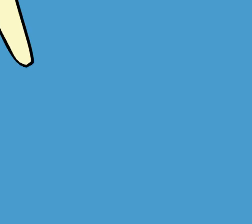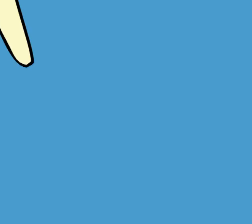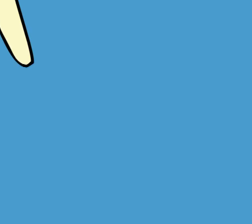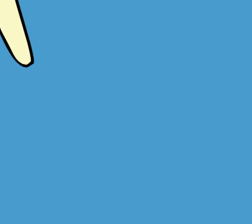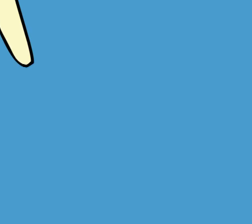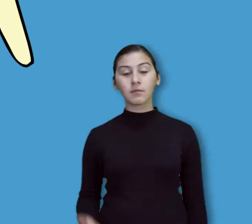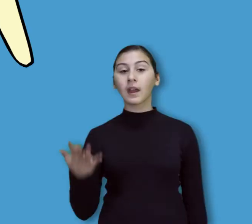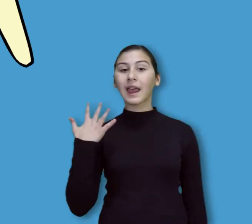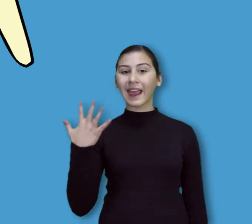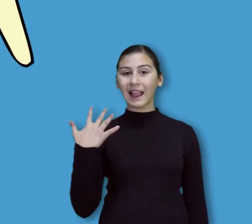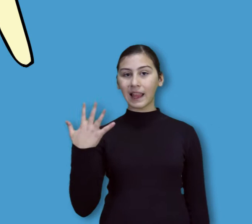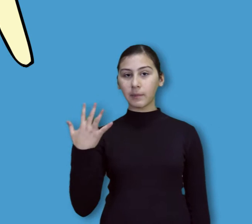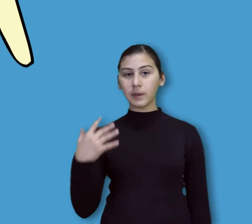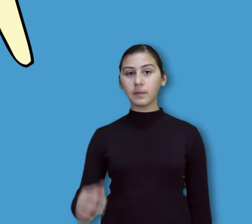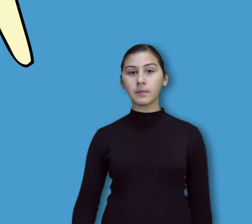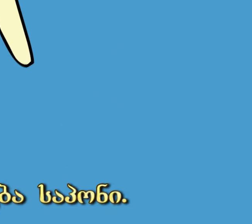ხელები.